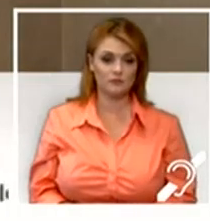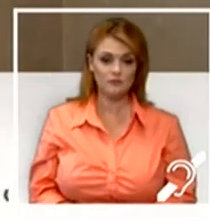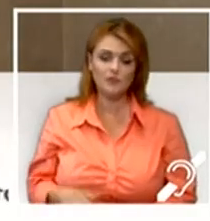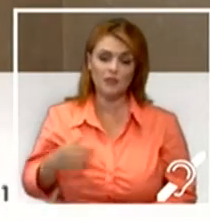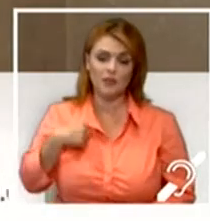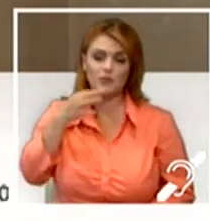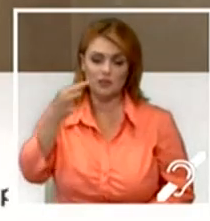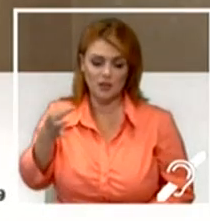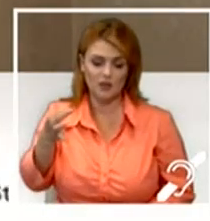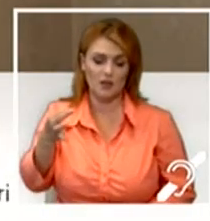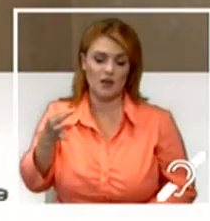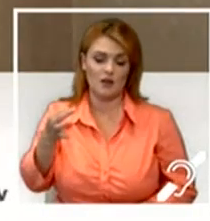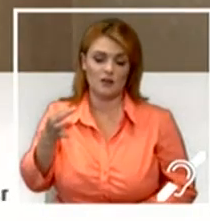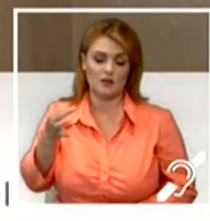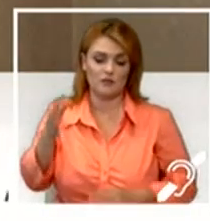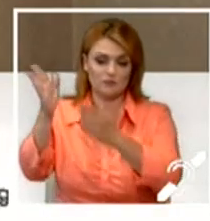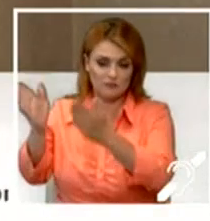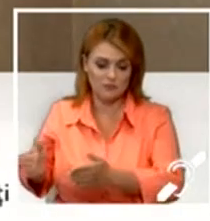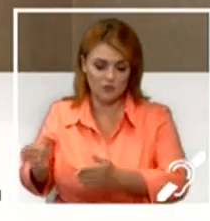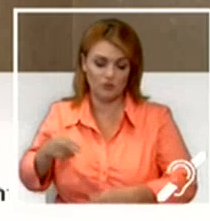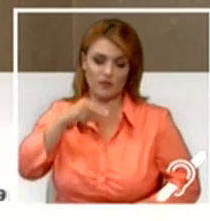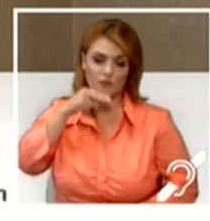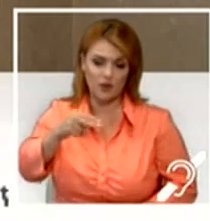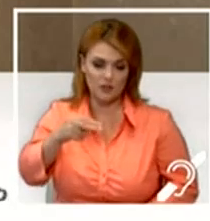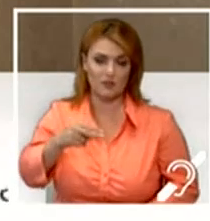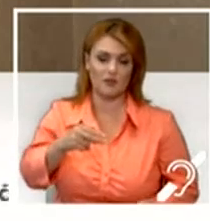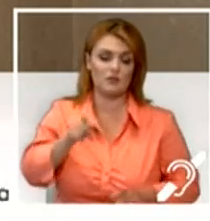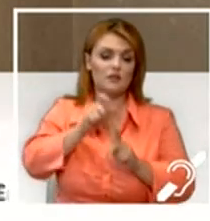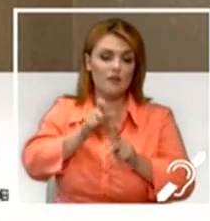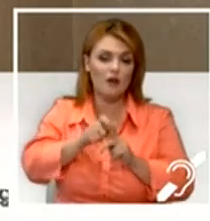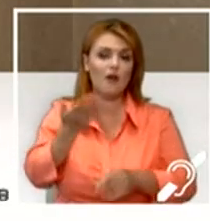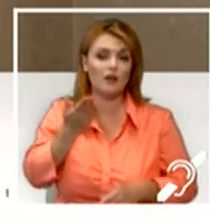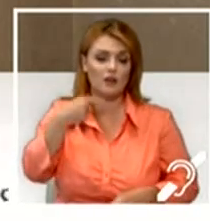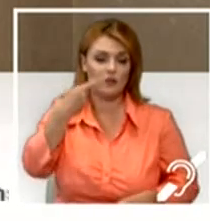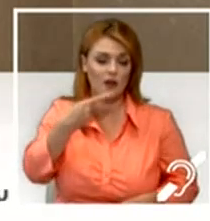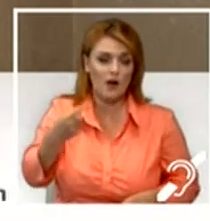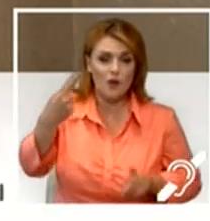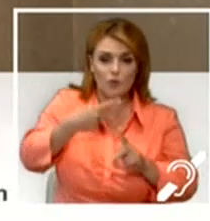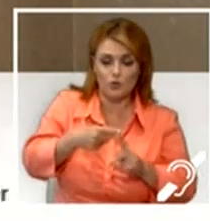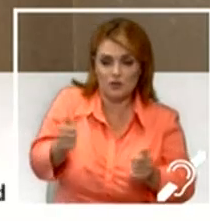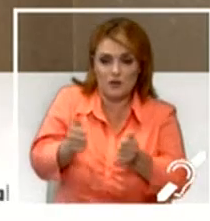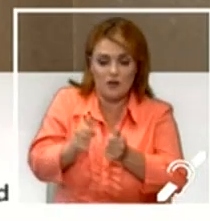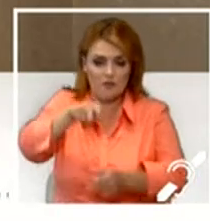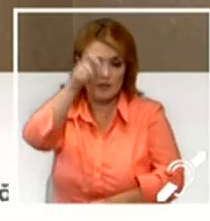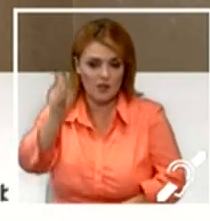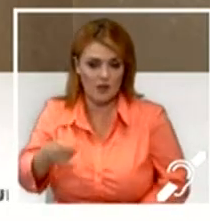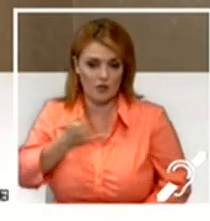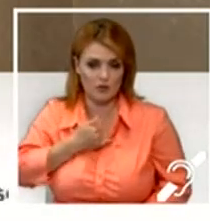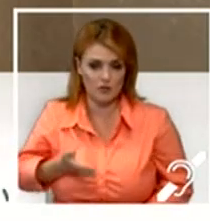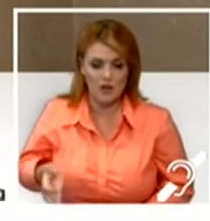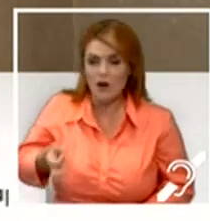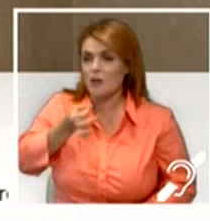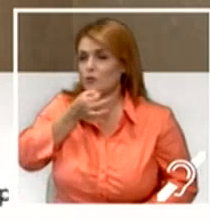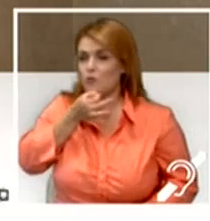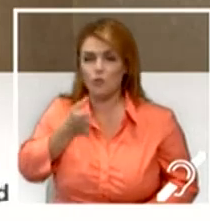mai atenți la ce declară în contextul războiului pe care avem în Ucraina și situației geopolitice. Deci create orice tip de declarații